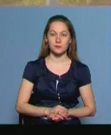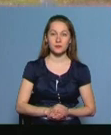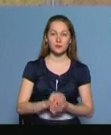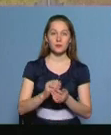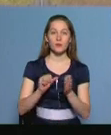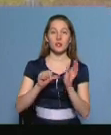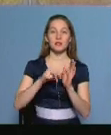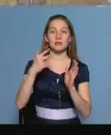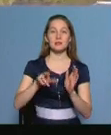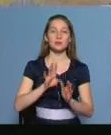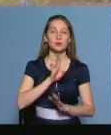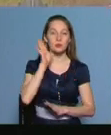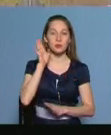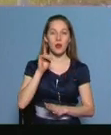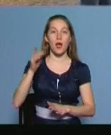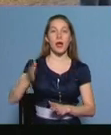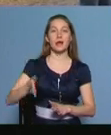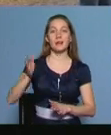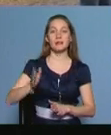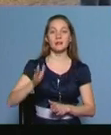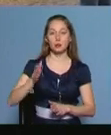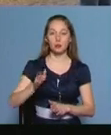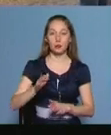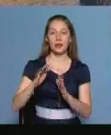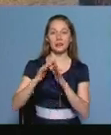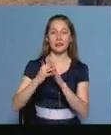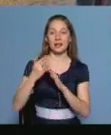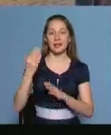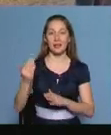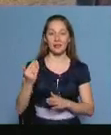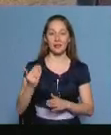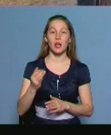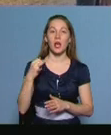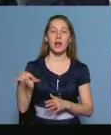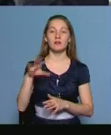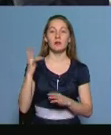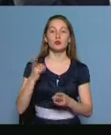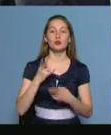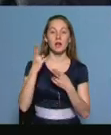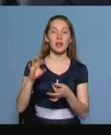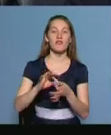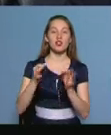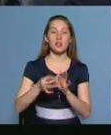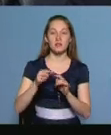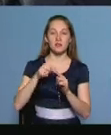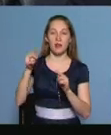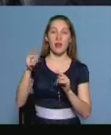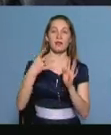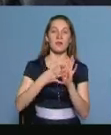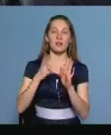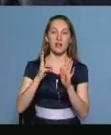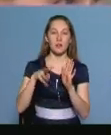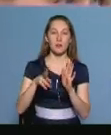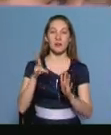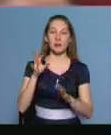6:30 утра. На автотрассе голосуют десятки жителей деревни Старый Бор. Всем им надо в Ижевск на работу. До города всего 9 километров, но и